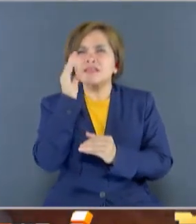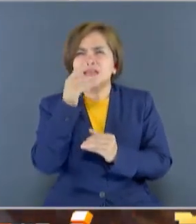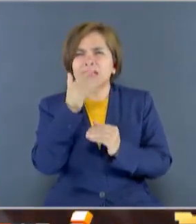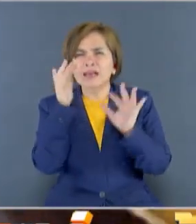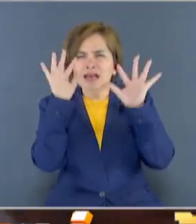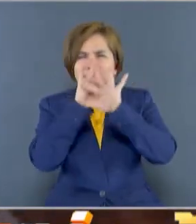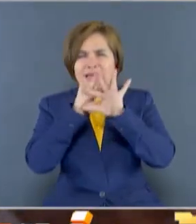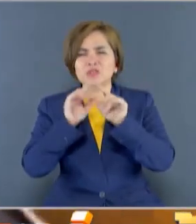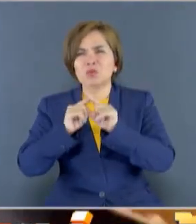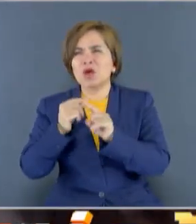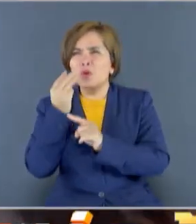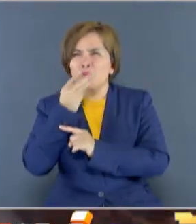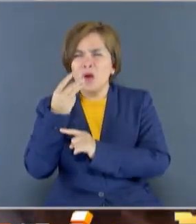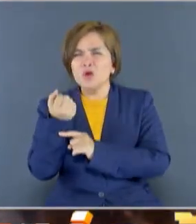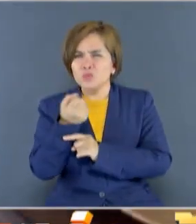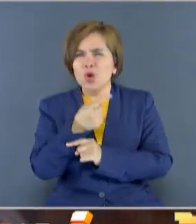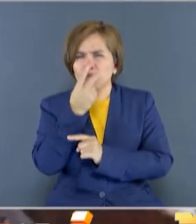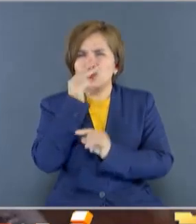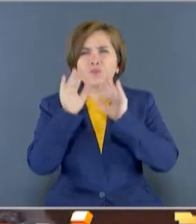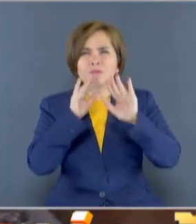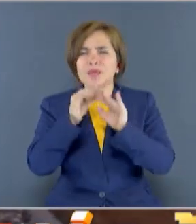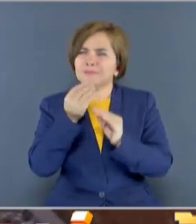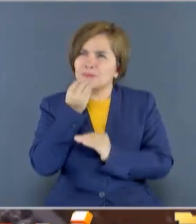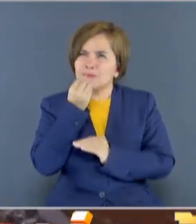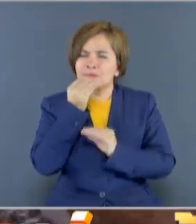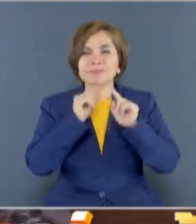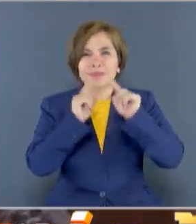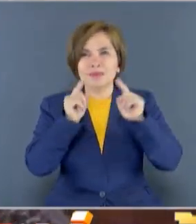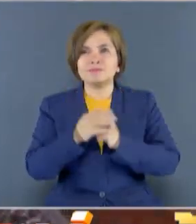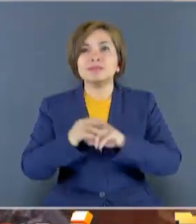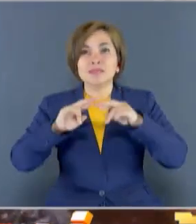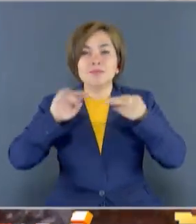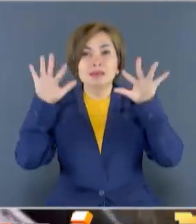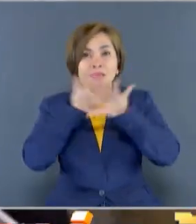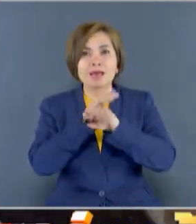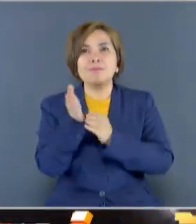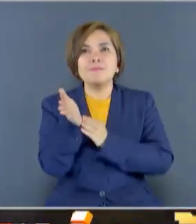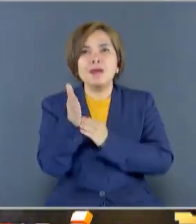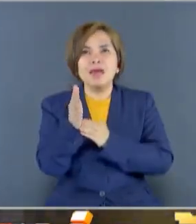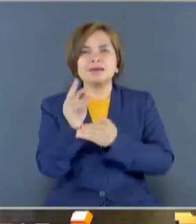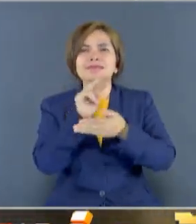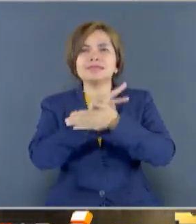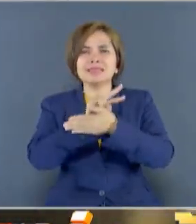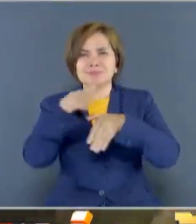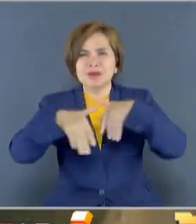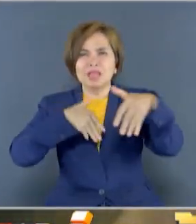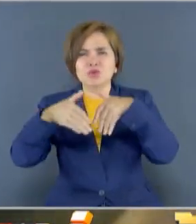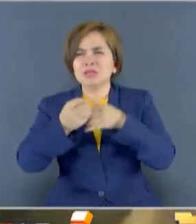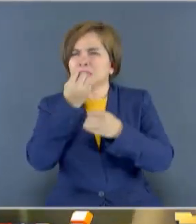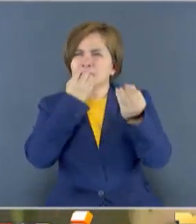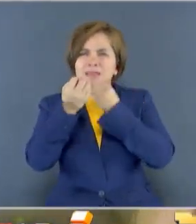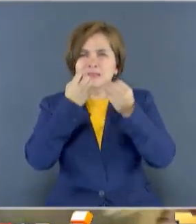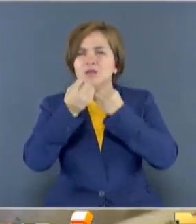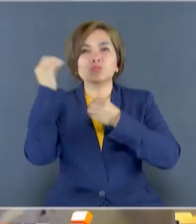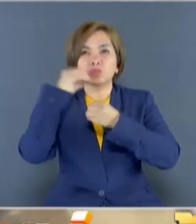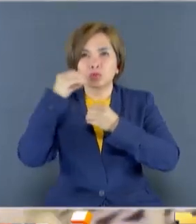ติที่จืดกว่าครับซึ่งพี่วิรศักดิ์ก็บอกว่าจริงๆแล้วเนี่ยปลาหมอคางดำเนี่ยเป็นปลาสายพันธุ์เดียวกับปลานิลกินได้ชาวบ้านเนี่ยกินกันมานานแล้ว